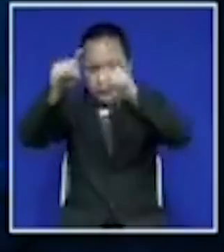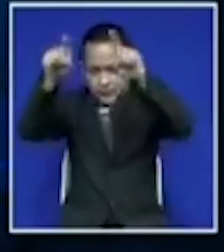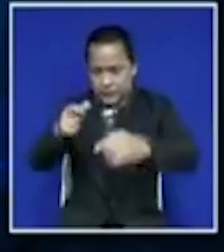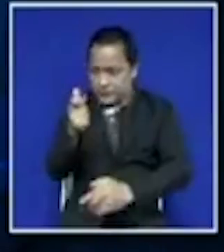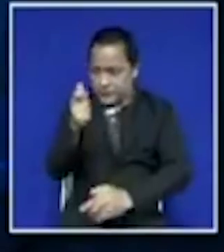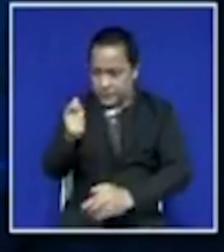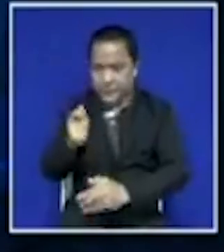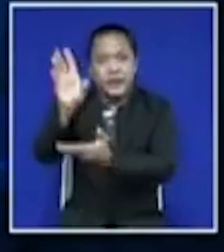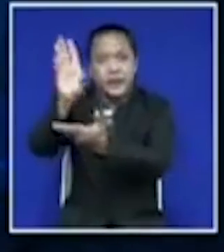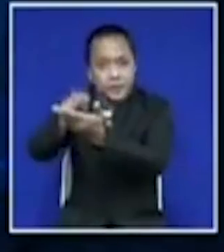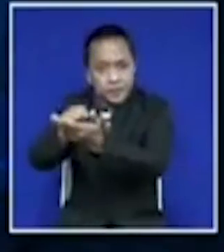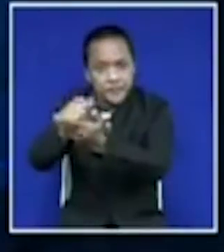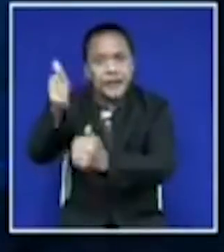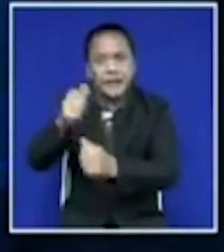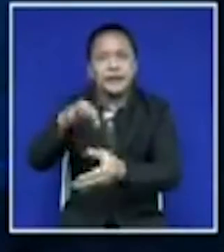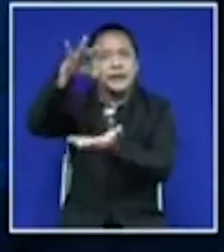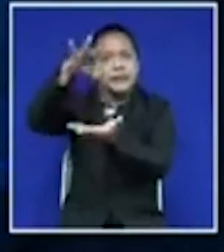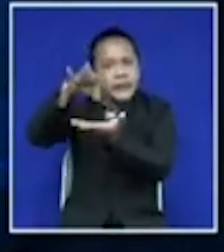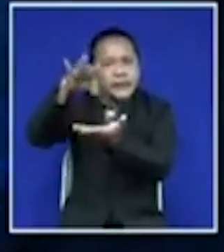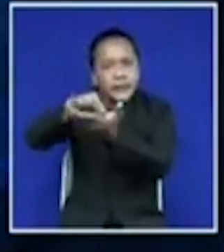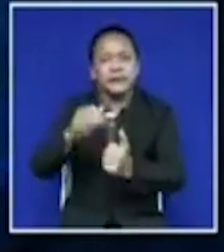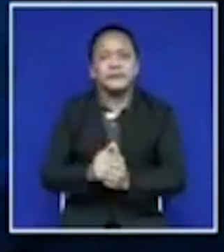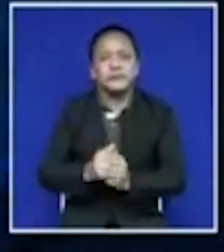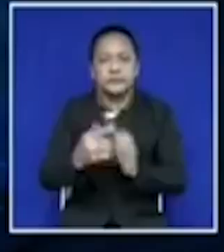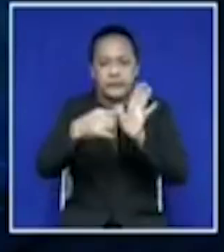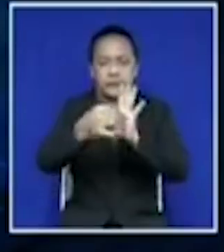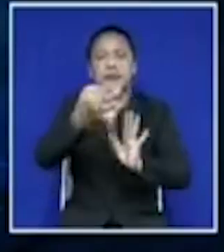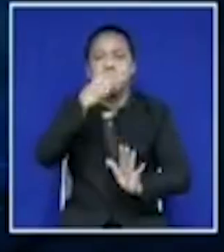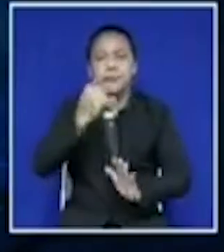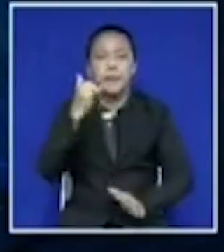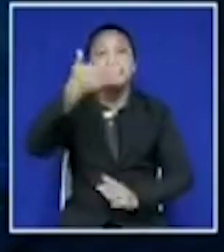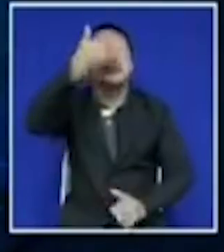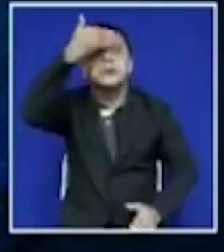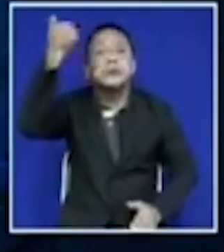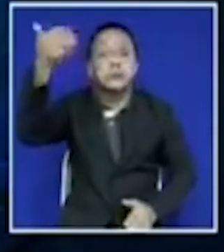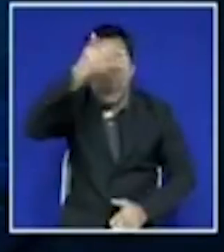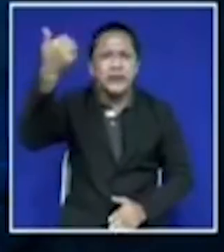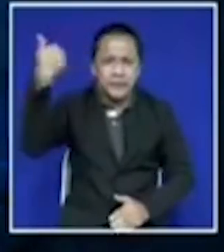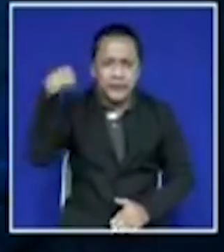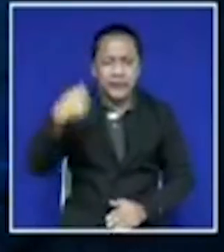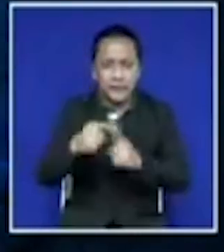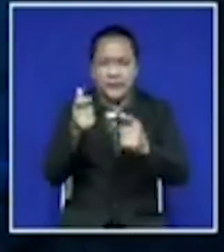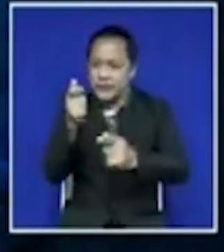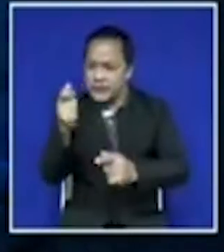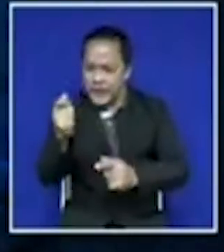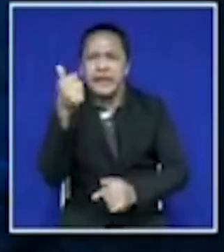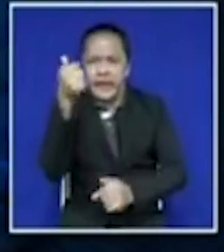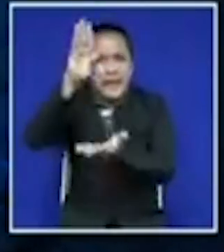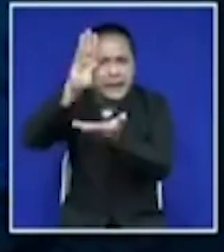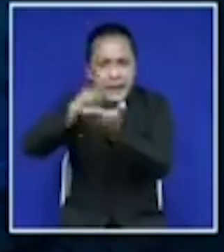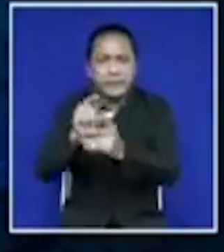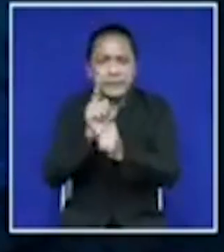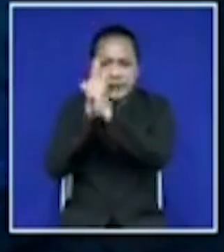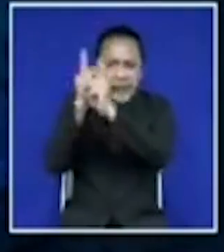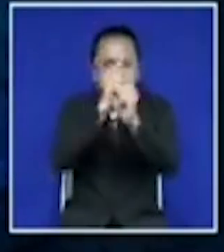าสอบสวนโรคถ้าบอกว่าทางสมุทรสาครเนี่ยบางคนไปแล้วลืมนะครับแต่ถ้ามีสแกนกันไว้เนี่ยเราจะตามกัน